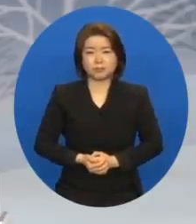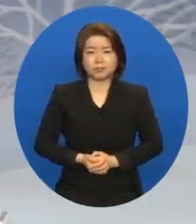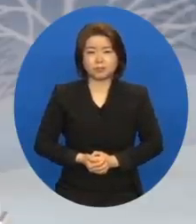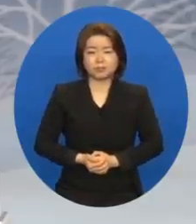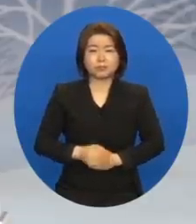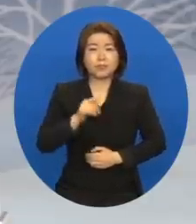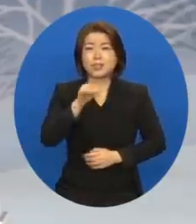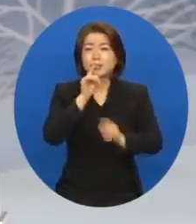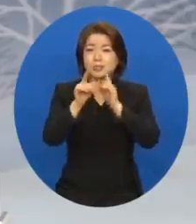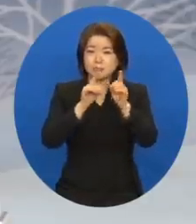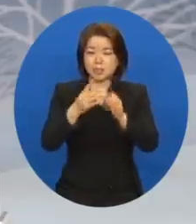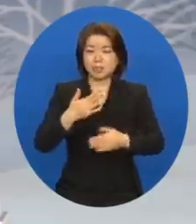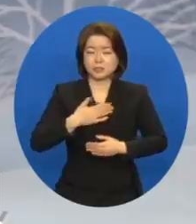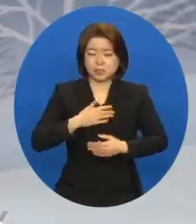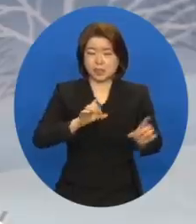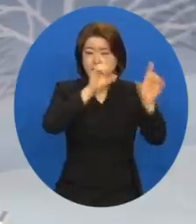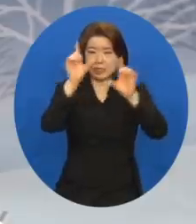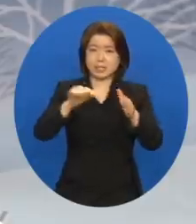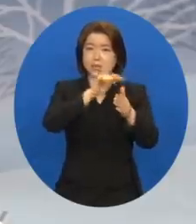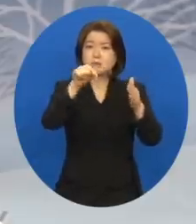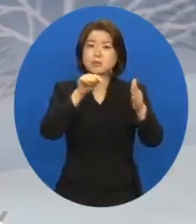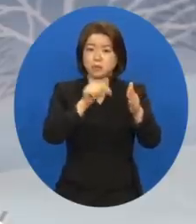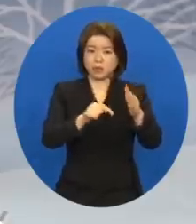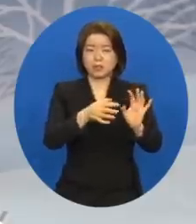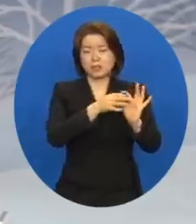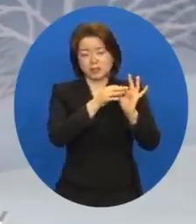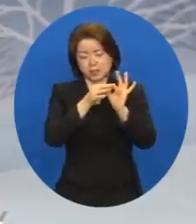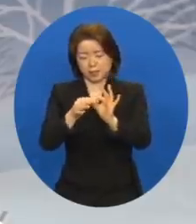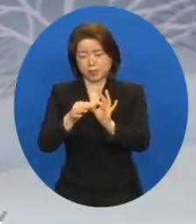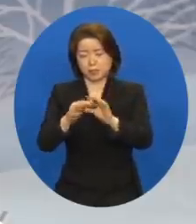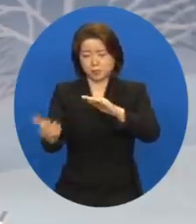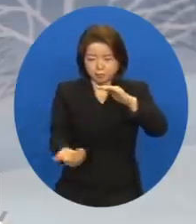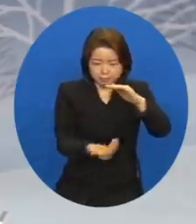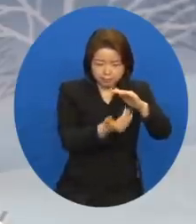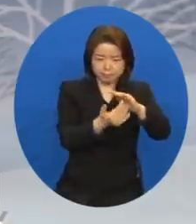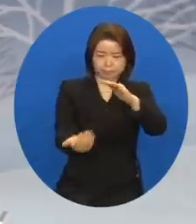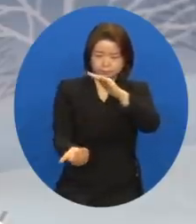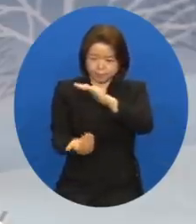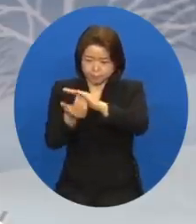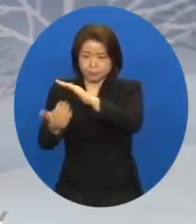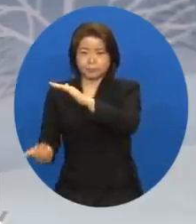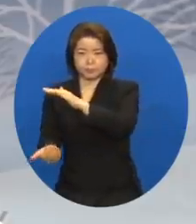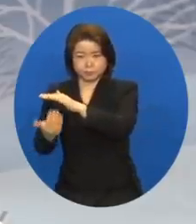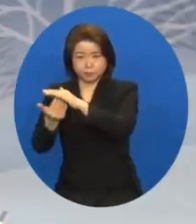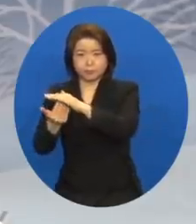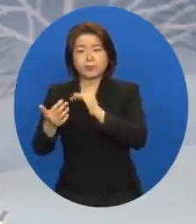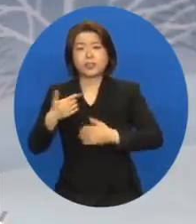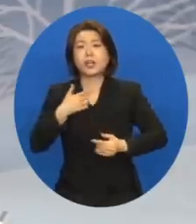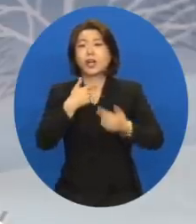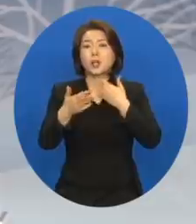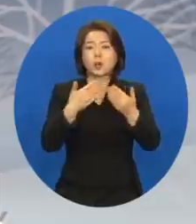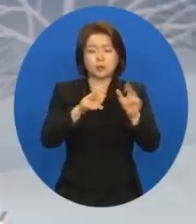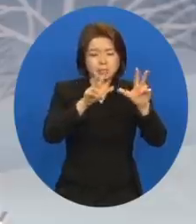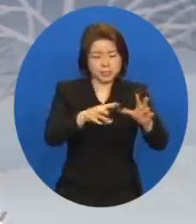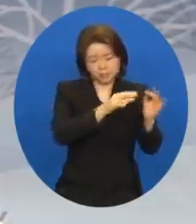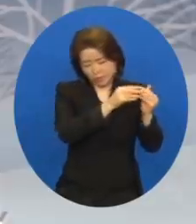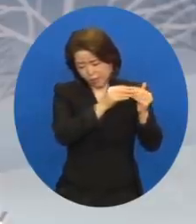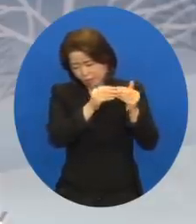그 말씀은 제 삶 속에서 계속해서 성취되고 또 성취되는 것을 경험하고 지금까지